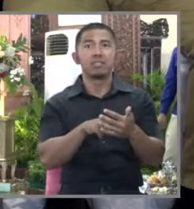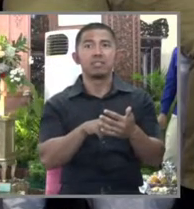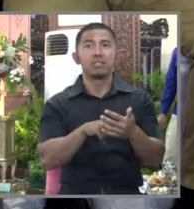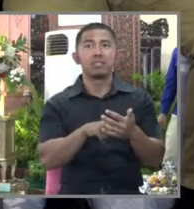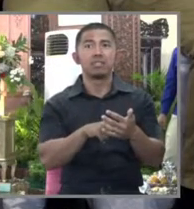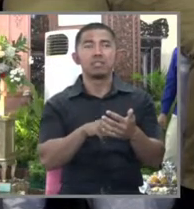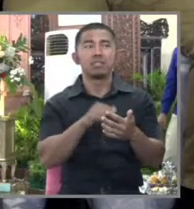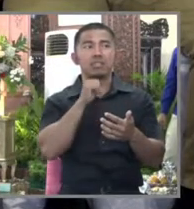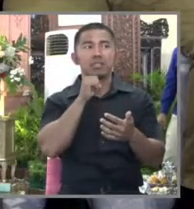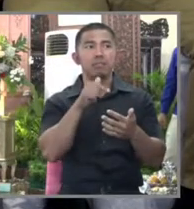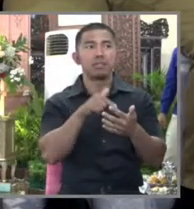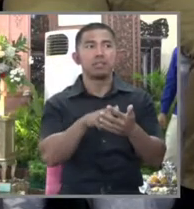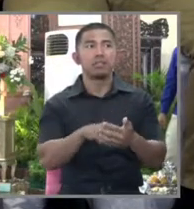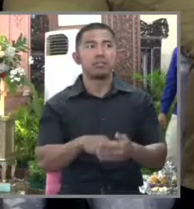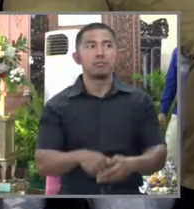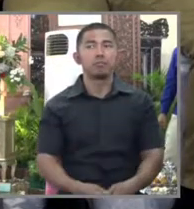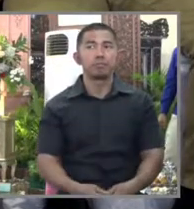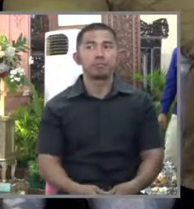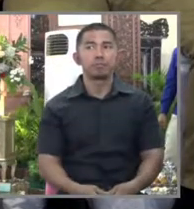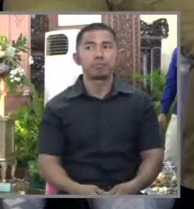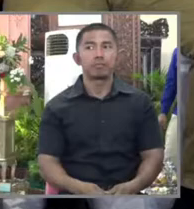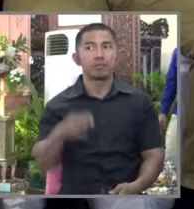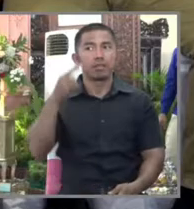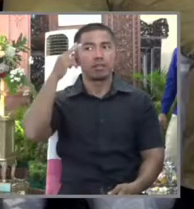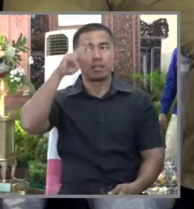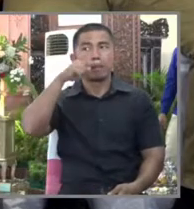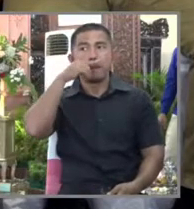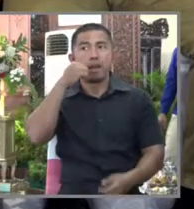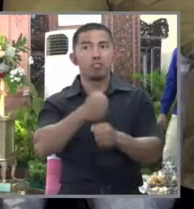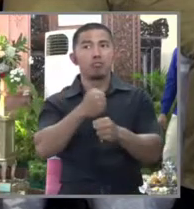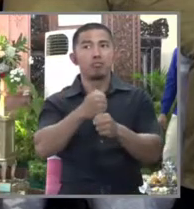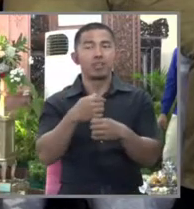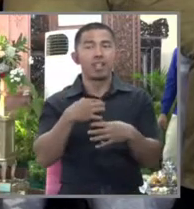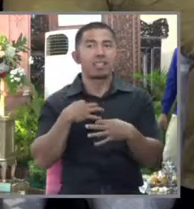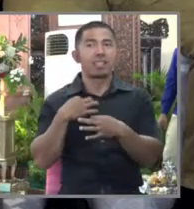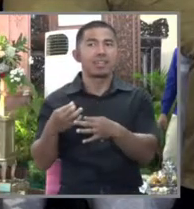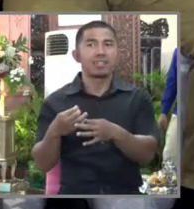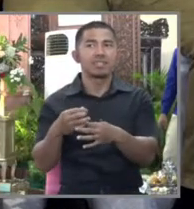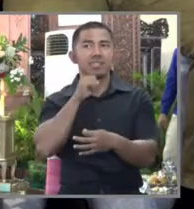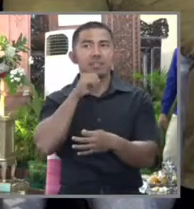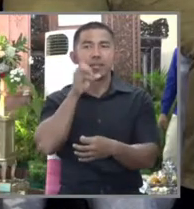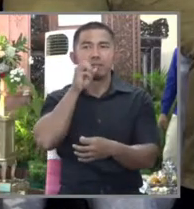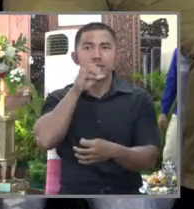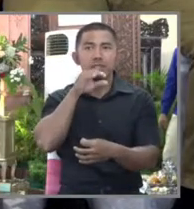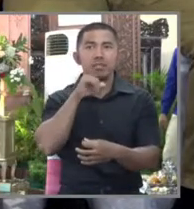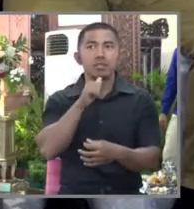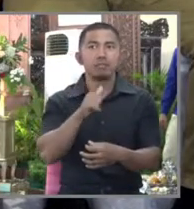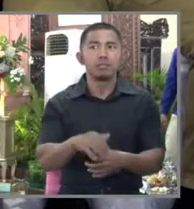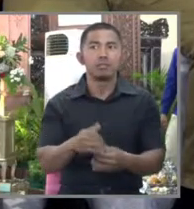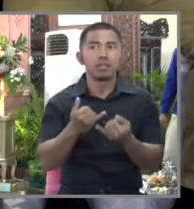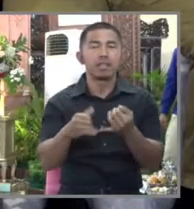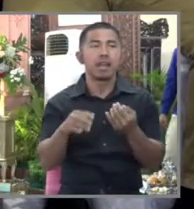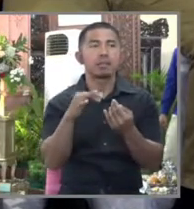sih di stand pameran itu sehingga Pak Gubernur itu tertarik untuk berkunjung ke sana? Ada masukan sekarang dari masyarakat, oh,